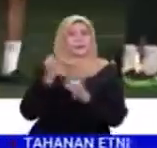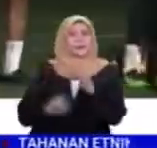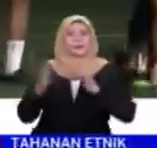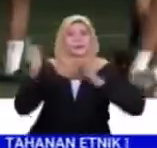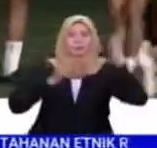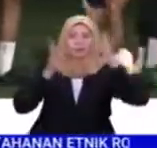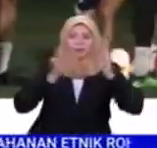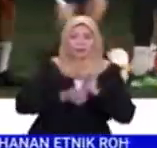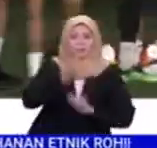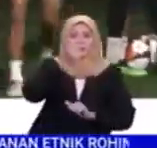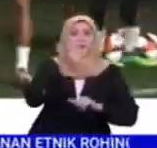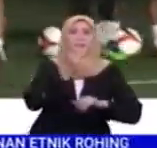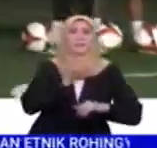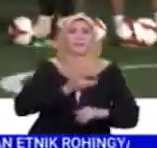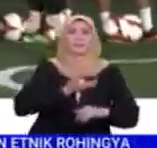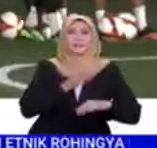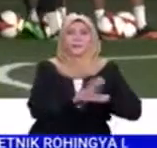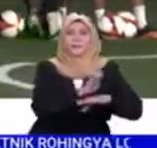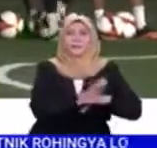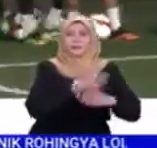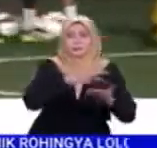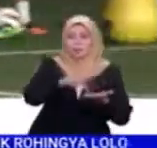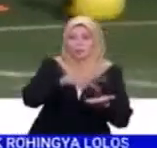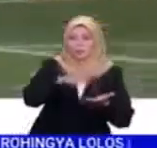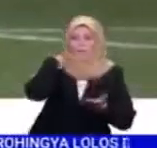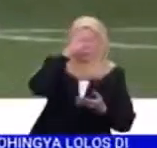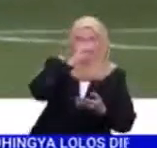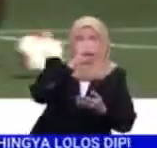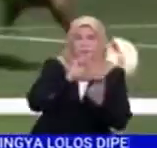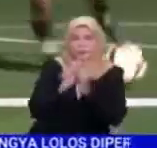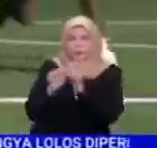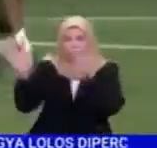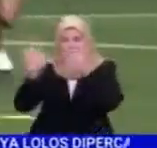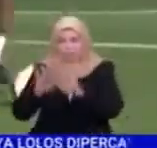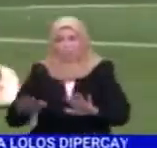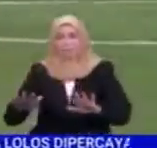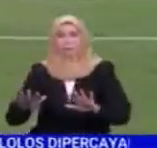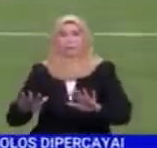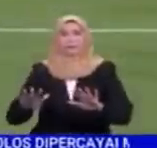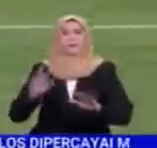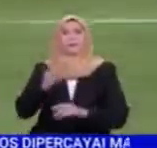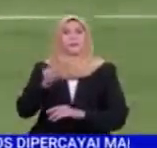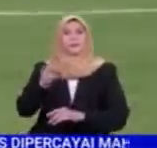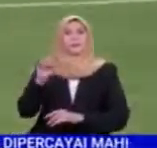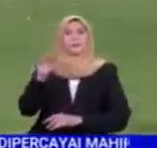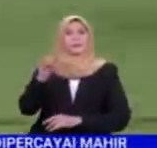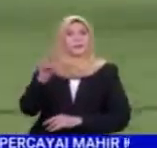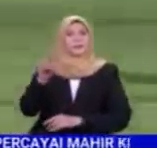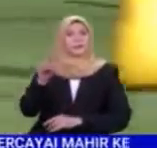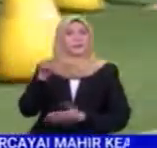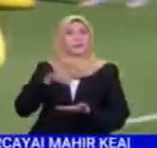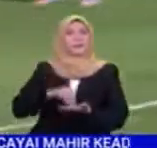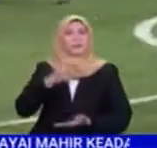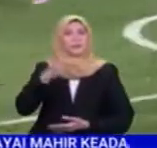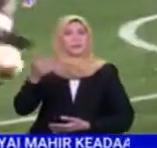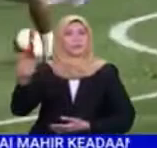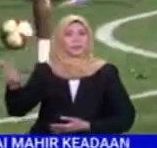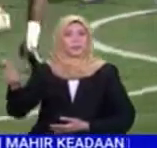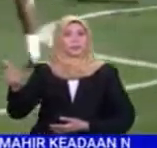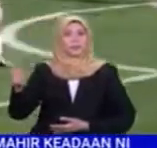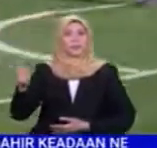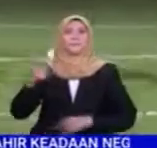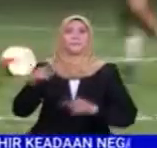Malaysia memenangi Pilkada masa acara bola sepak lelaki Soekamti pada edisi 11 di Indonesia